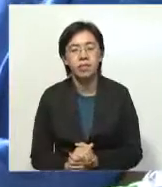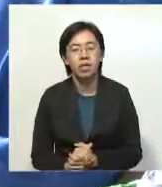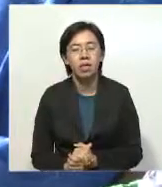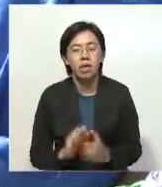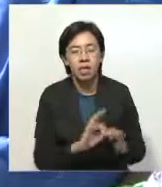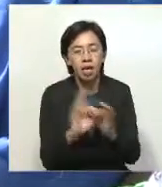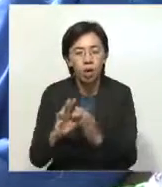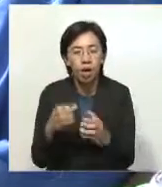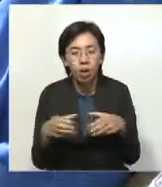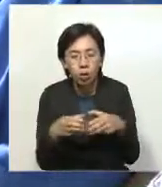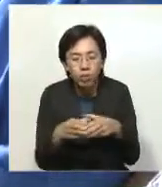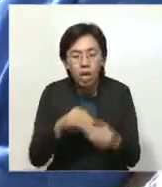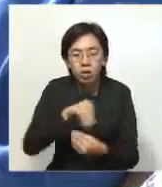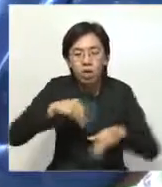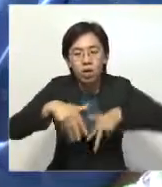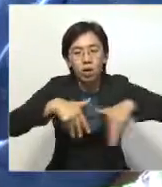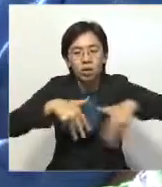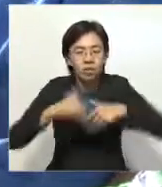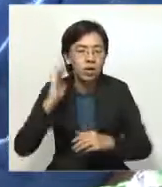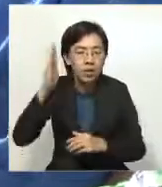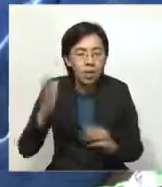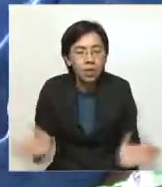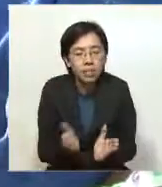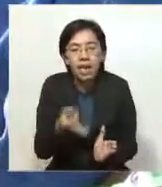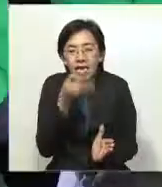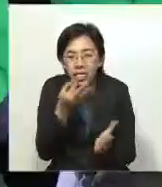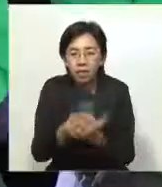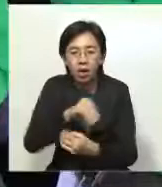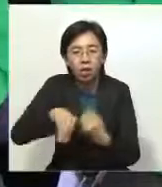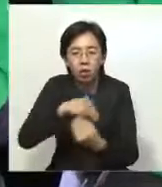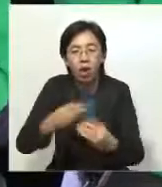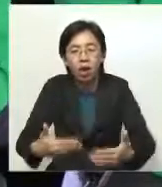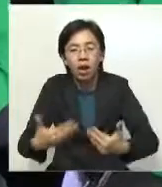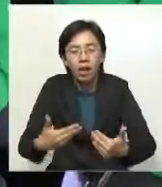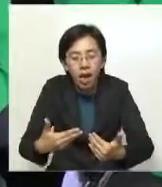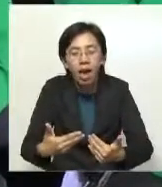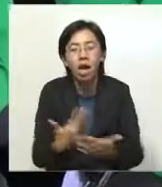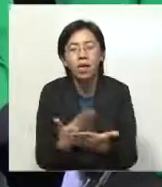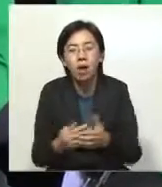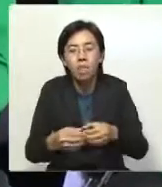ชื่อมโยงกลุ่มวิสาหกิจชุมชนในพื้นที่เพื่อสร้างงานสร้างรายได้ให้ผู้มีรายได้น้อยค่ะ